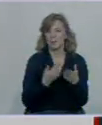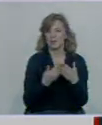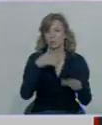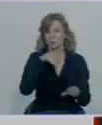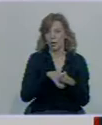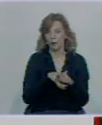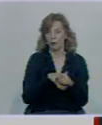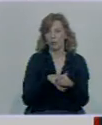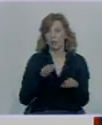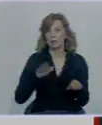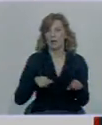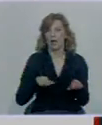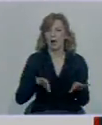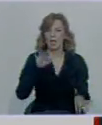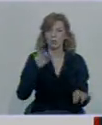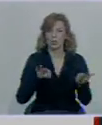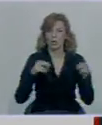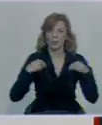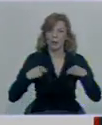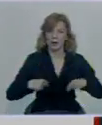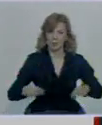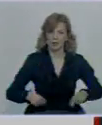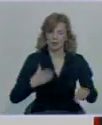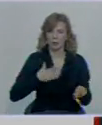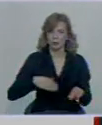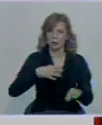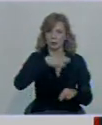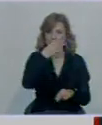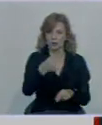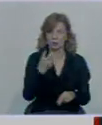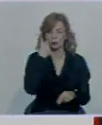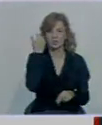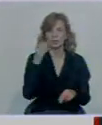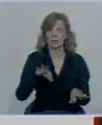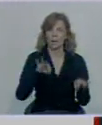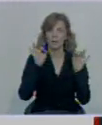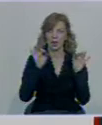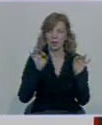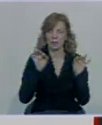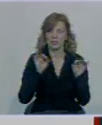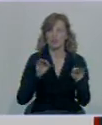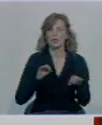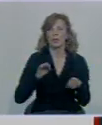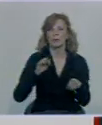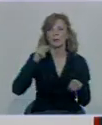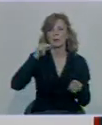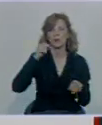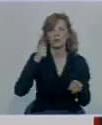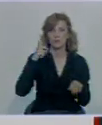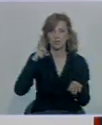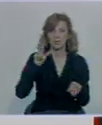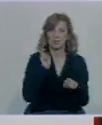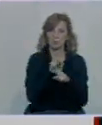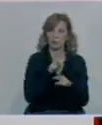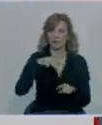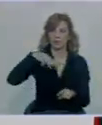locale de acum un an de zile. Și trebuie să le transmitem că atunci când am ales ca din partea PSD să candideze Mihai Genoiu, am